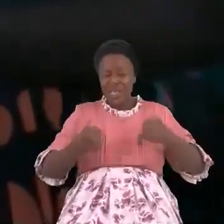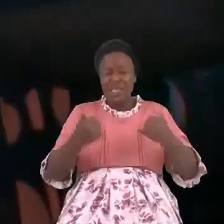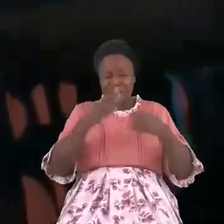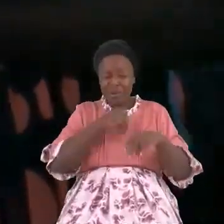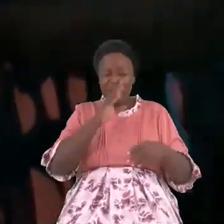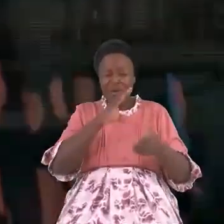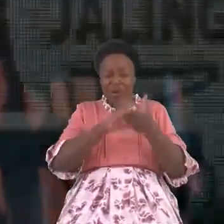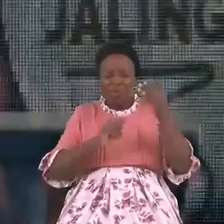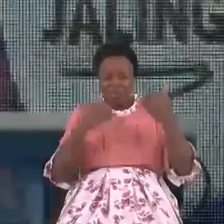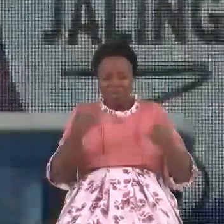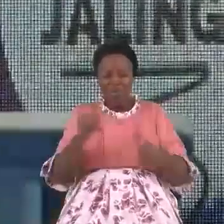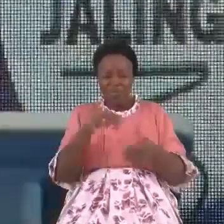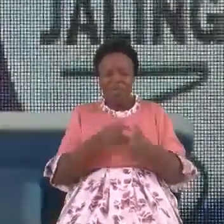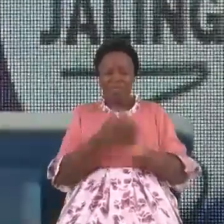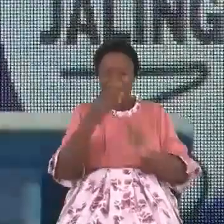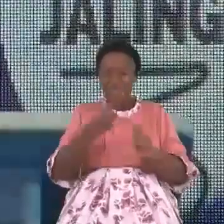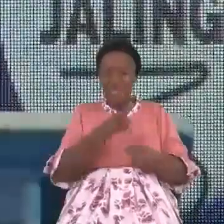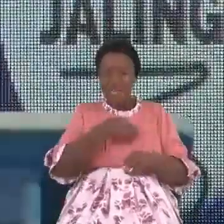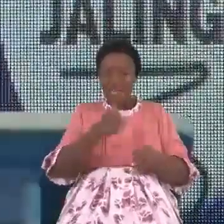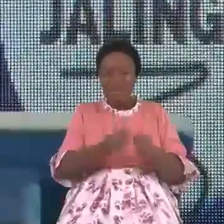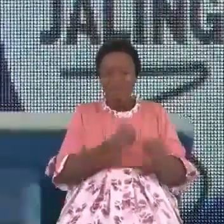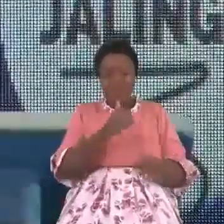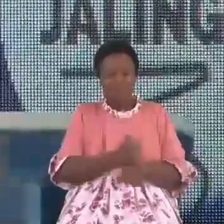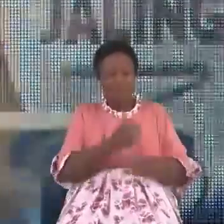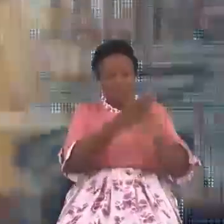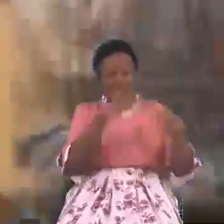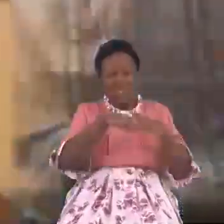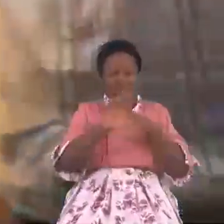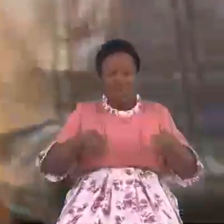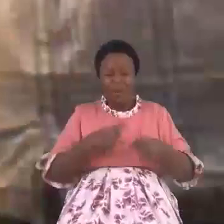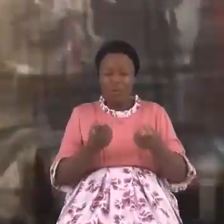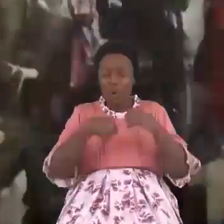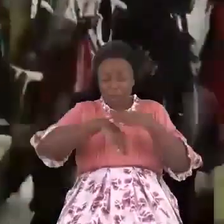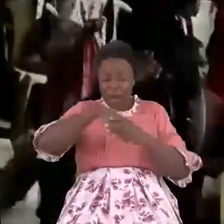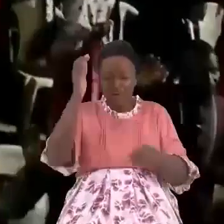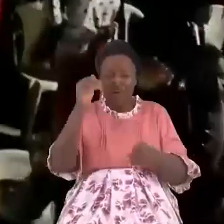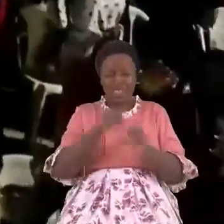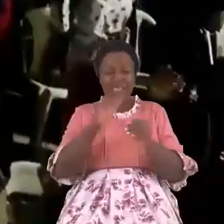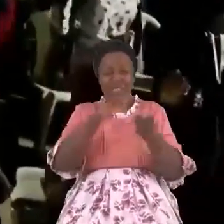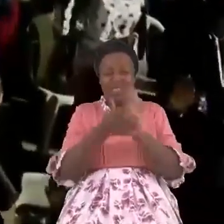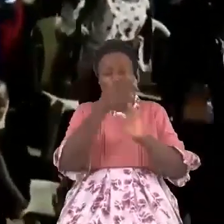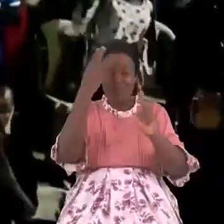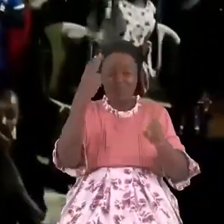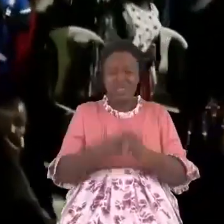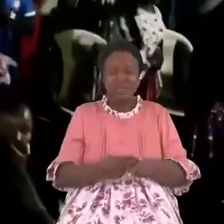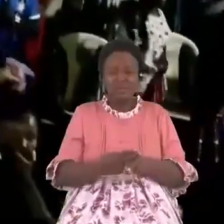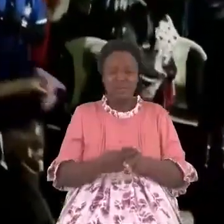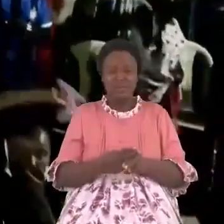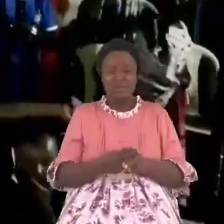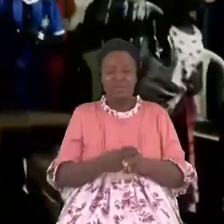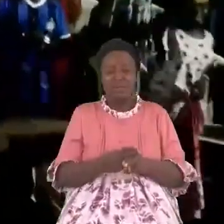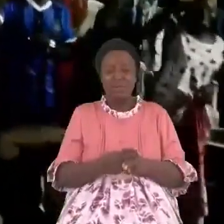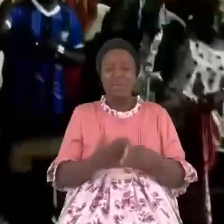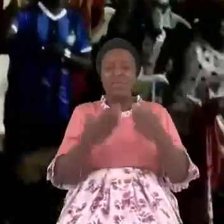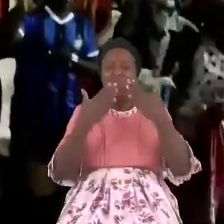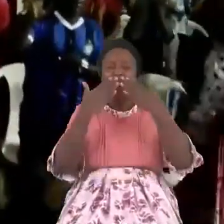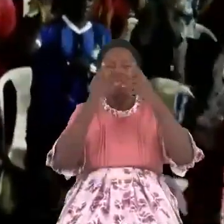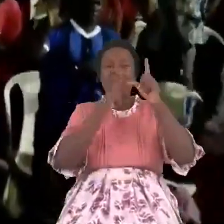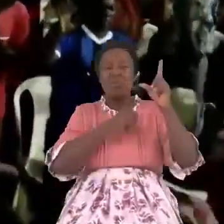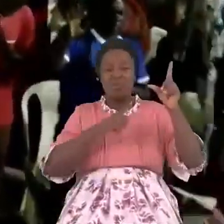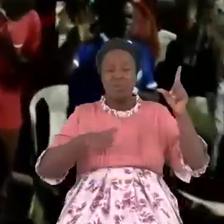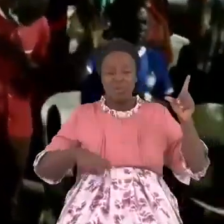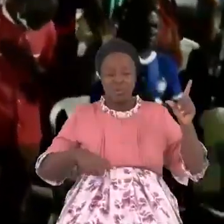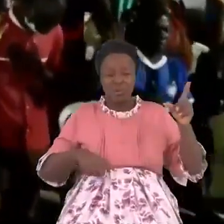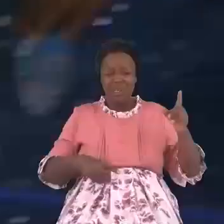niile nke dị na ndụ gị gbafue n'aha Jizọs. Kledịrị gị onye nwanyị, kledịrị gị